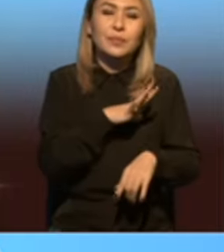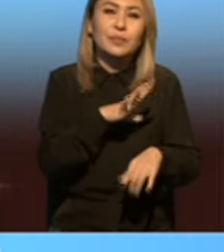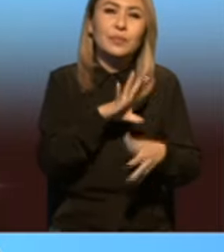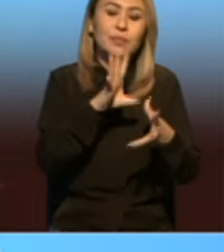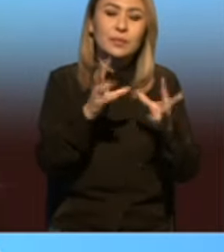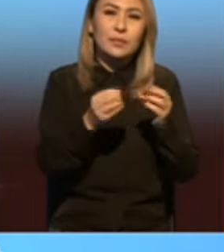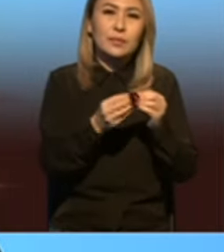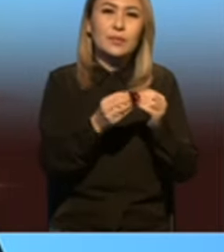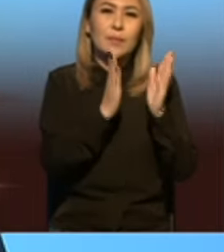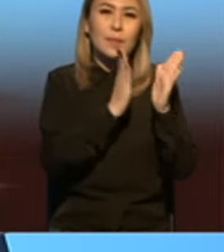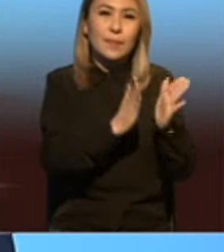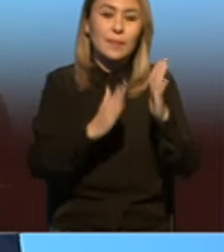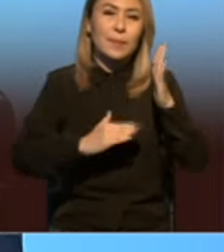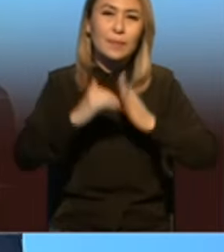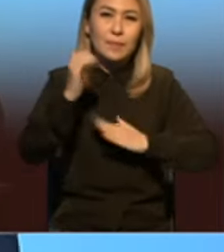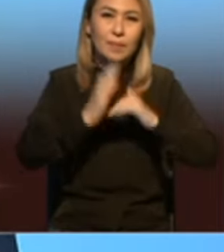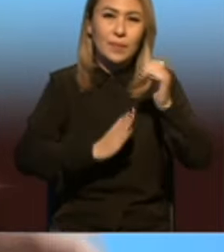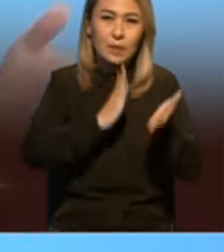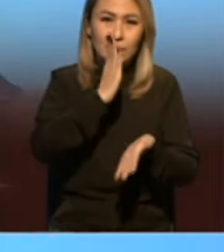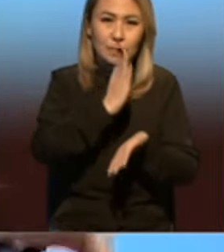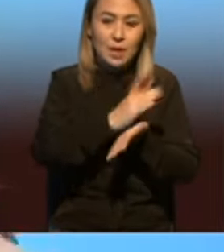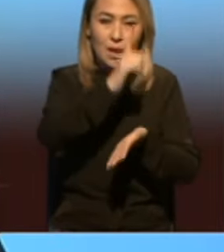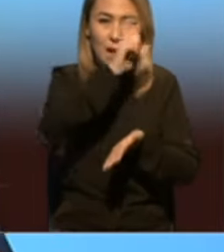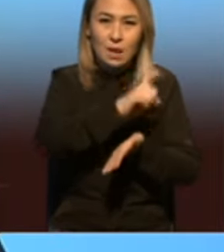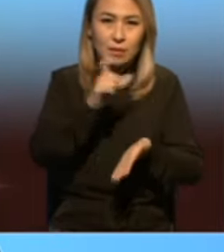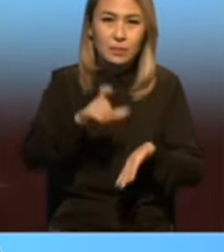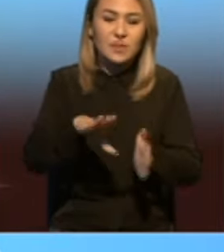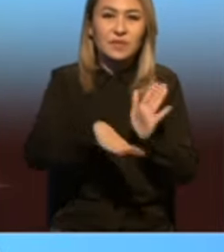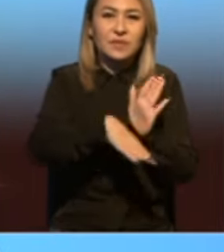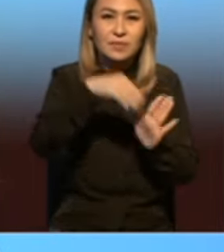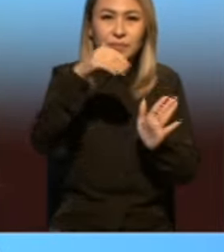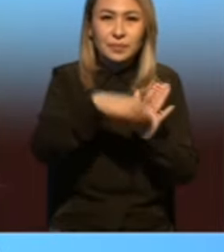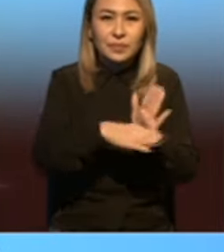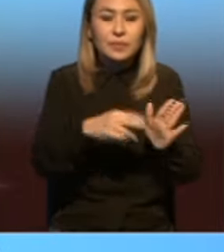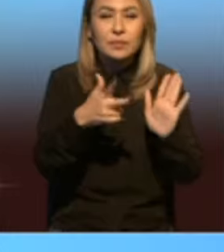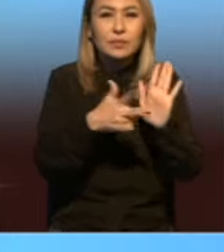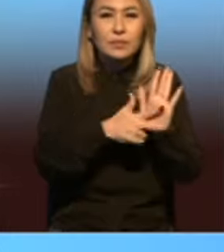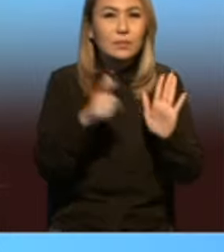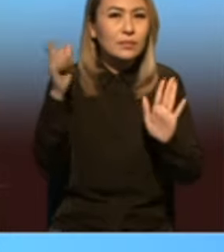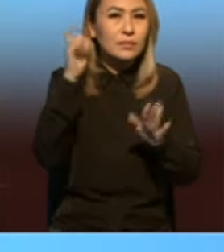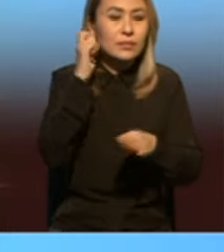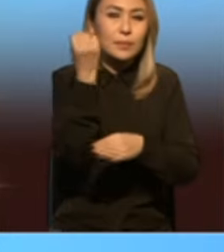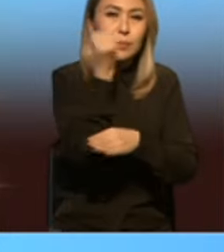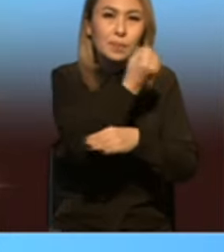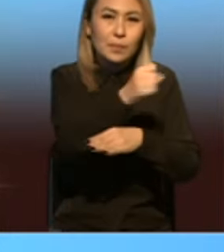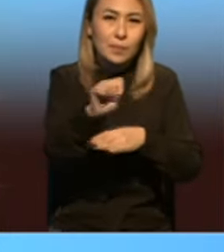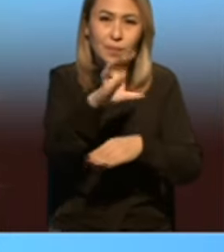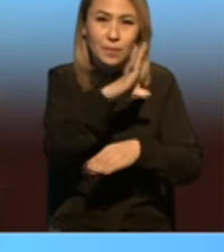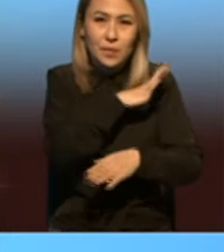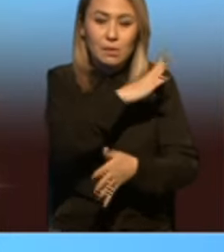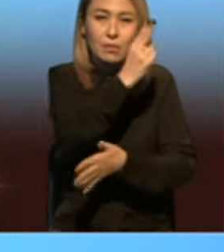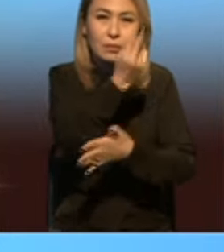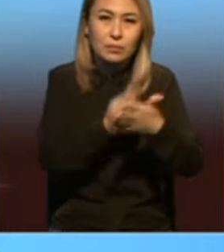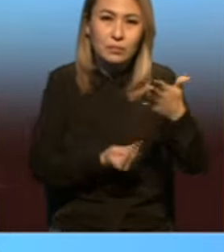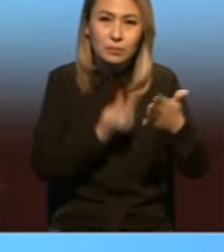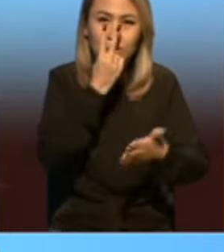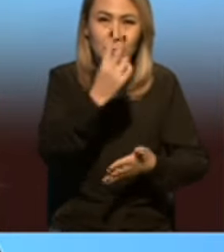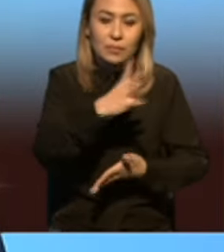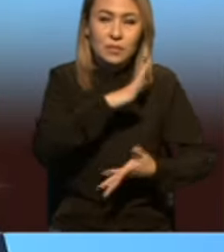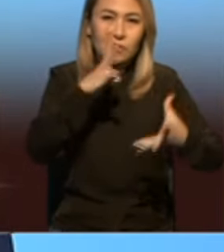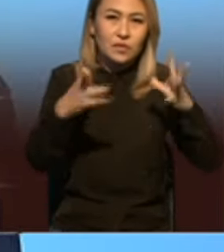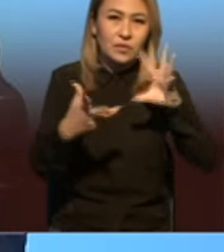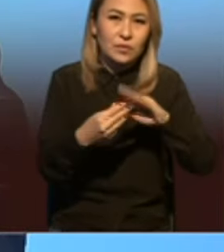көрген, тәжірибесі сондай бар адам ретінде сайлауға түсіп, осы 8 жылдың ішінде жеңіске де жеткен, жеңілісті де көрген,